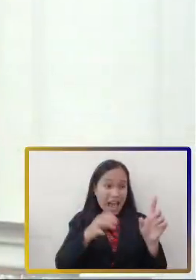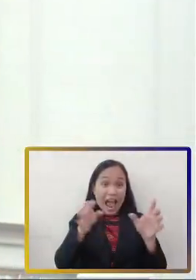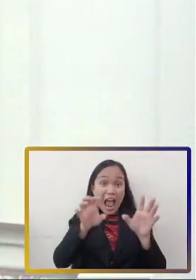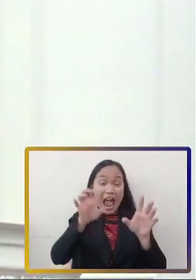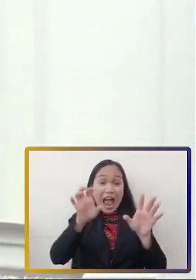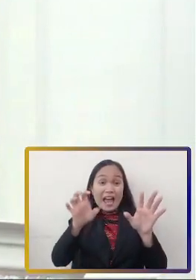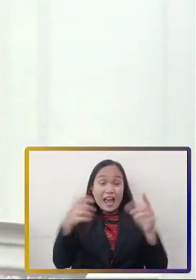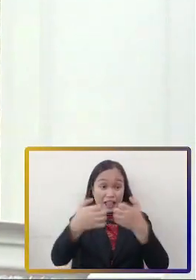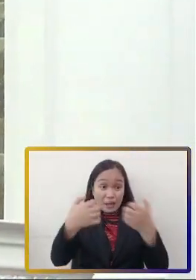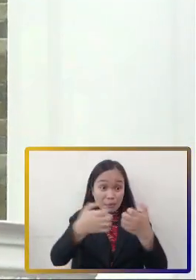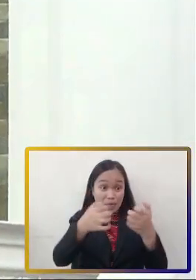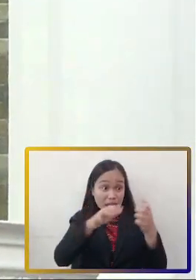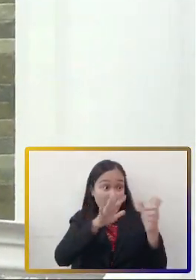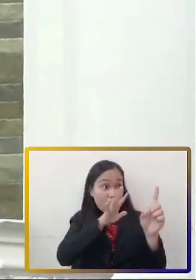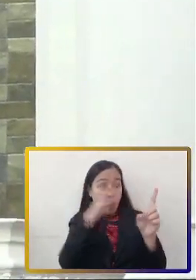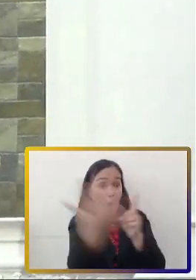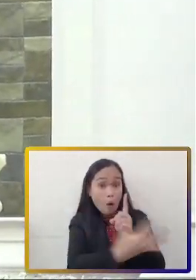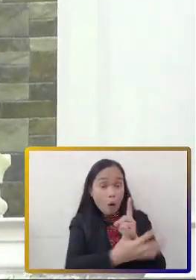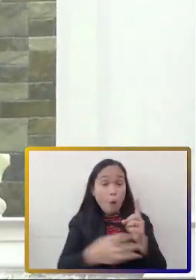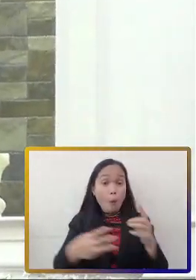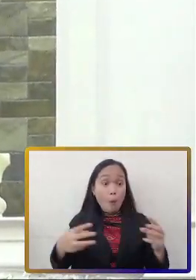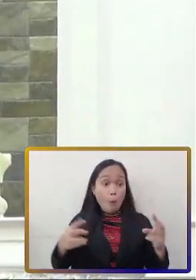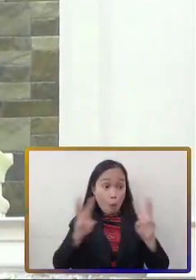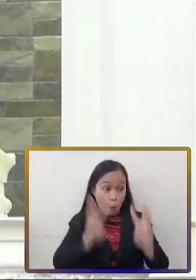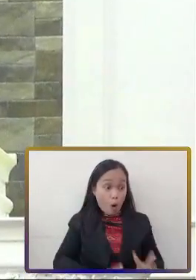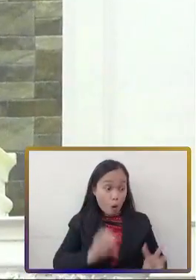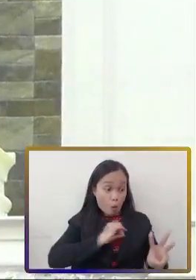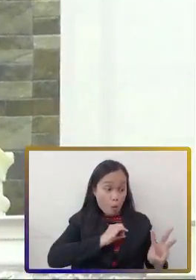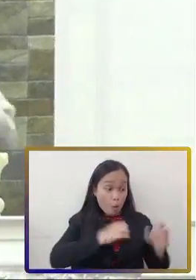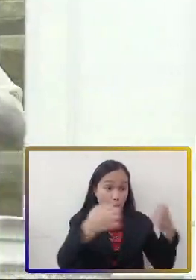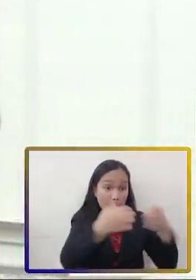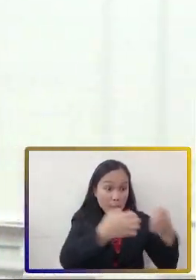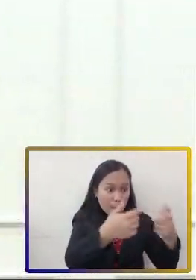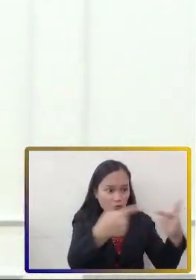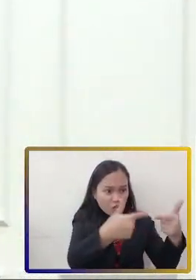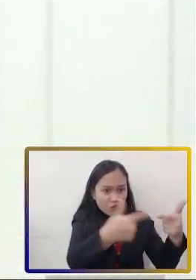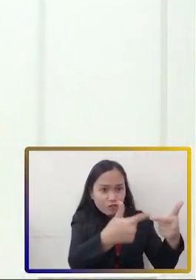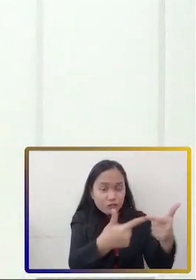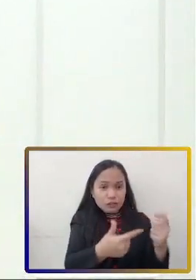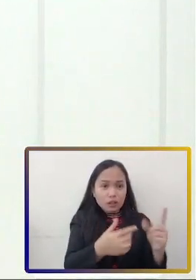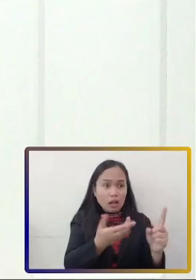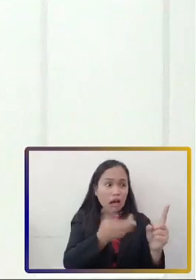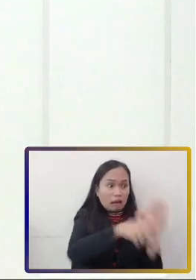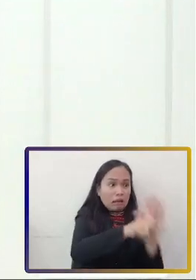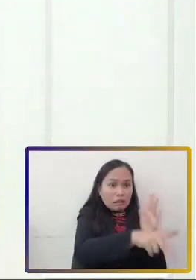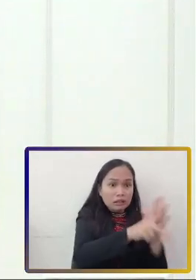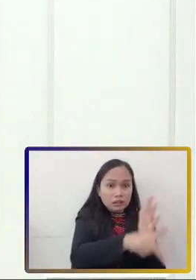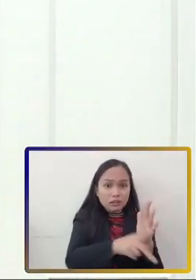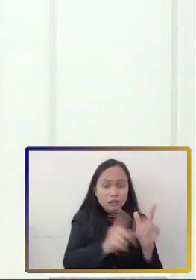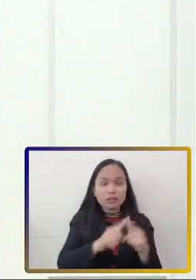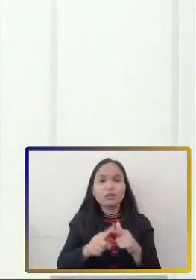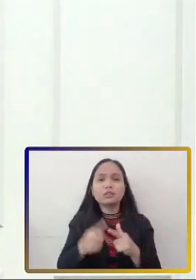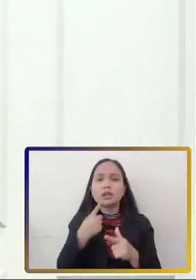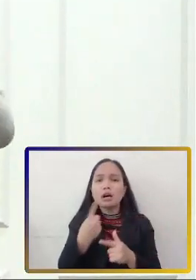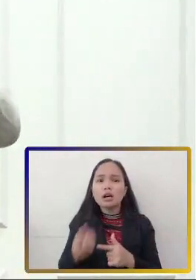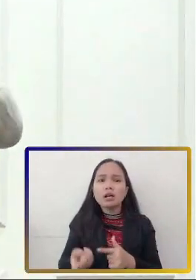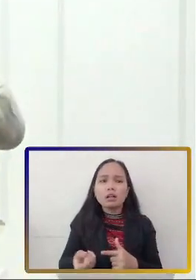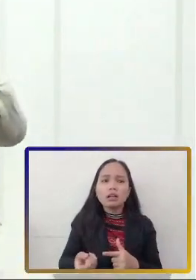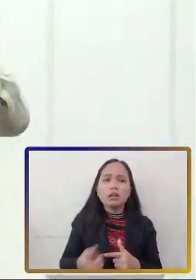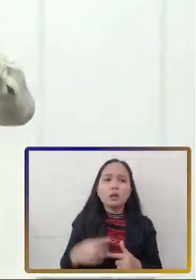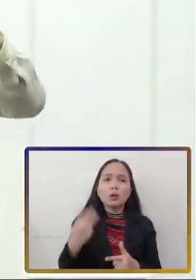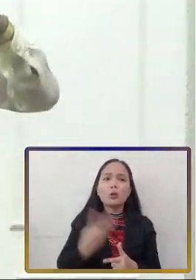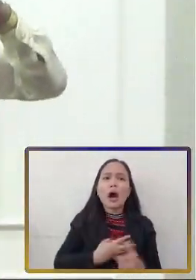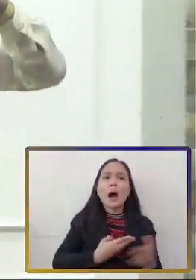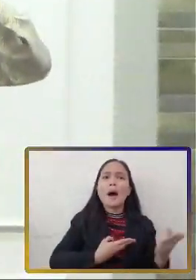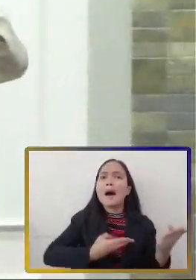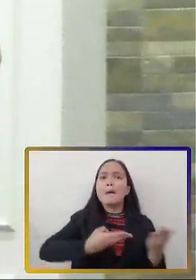nila nagpapatayan ang kanila. Now here's what the Bible says here, it's very clear. Bringing